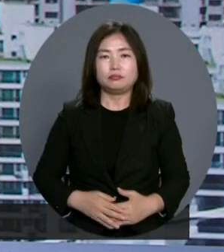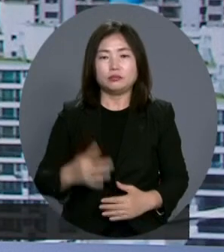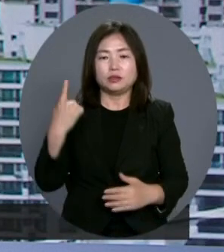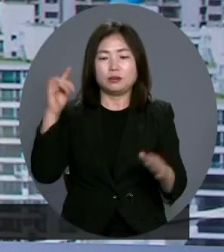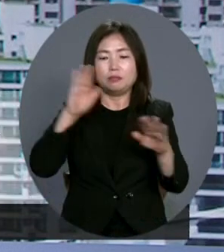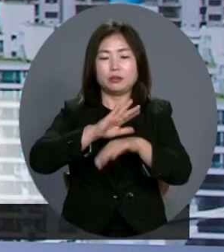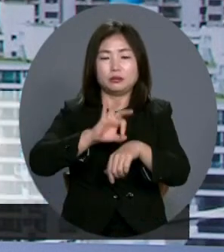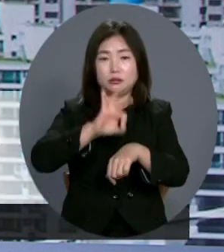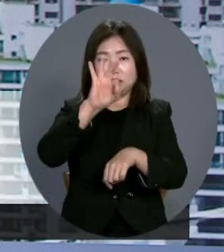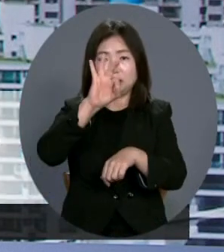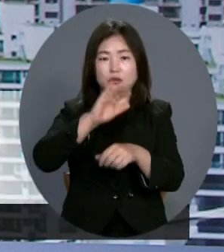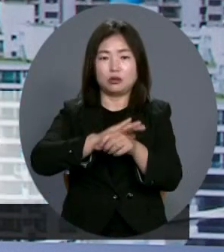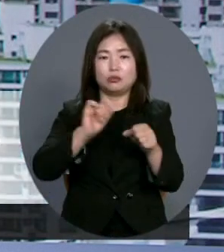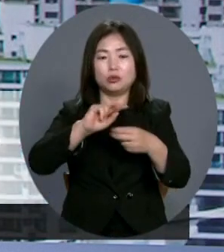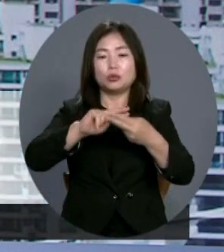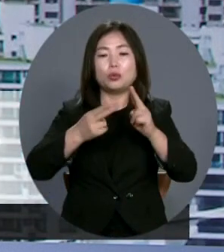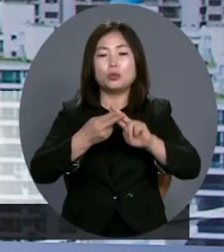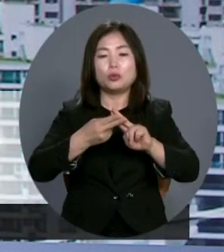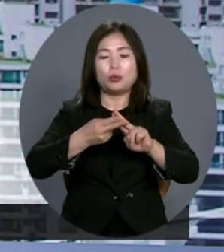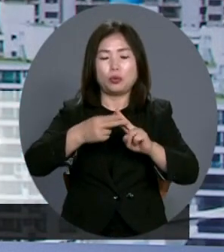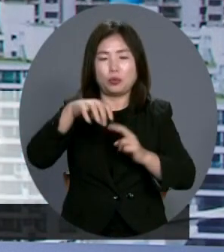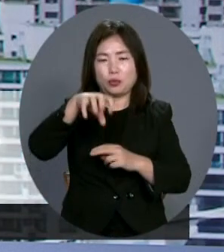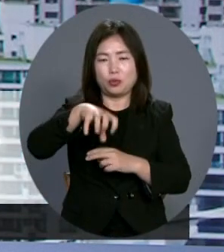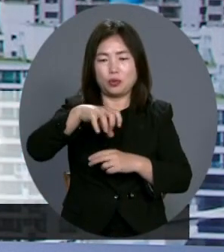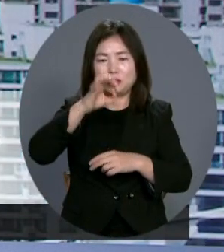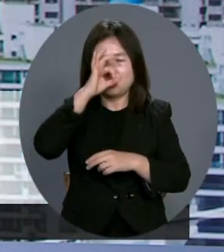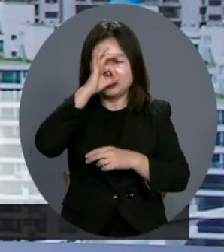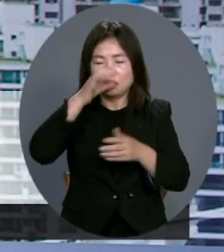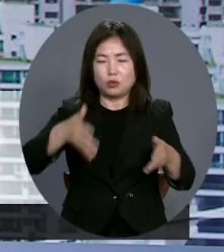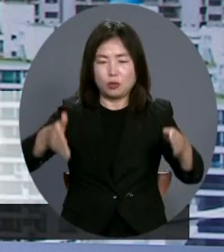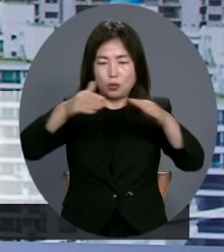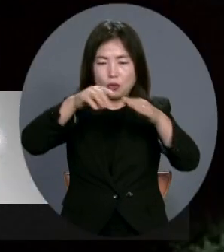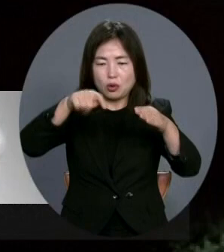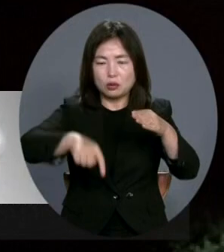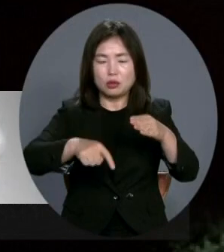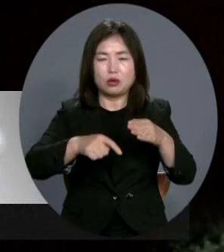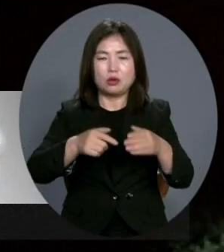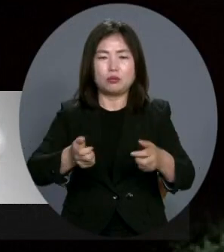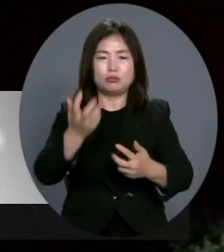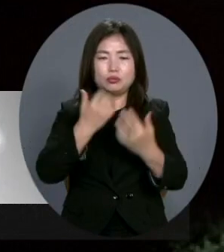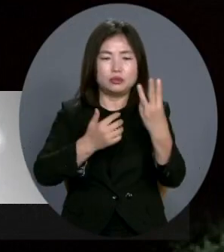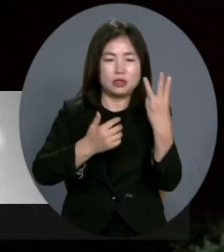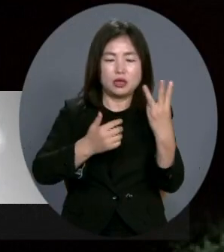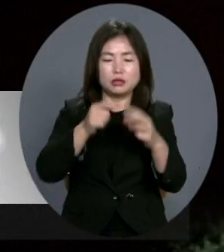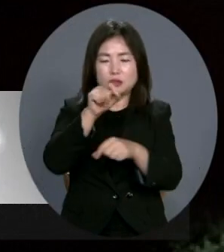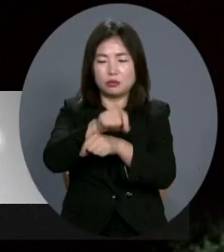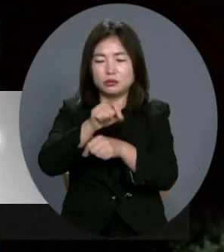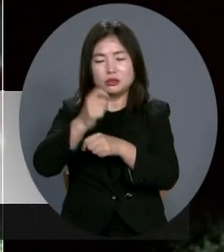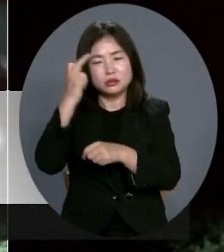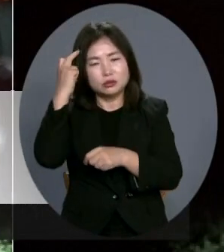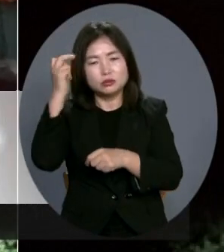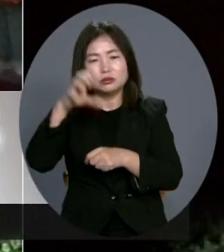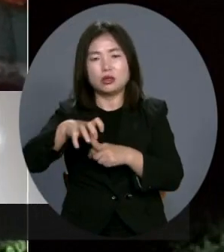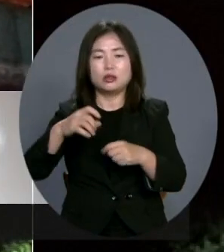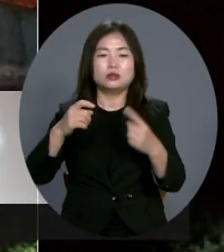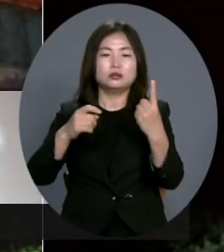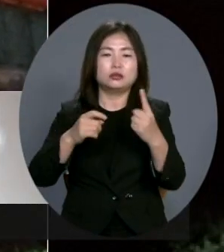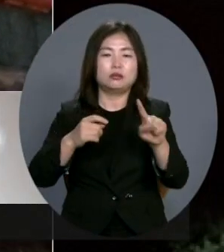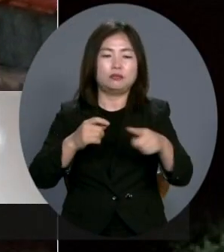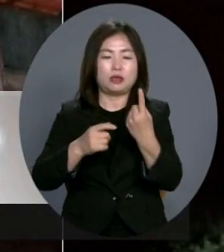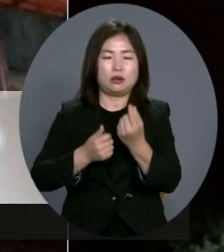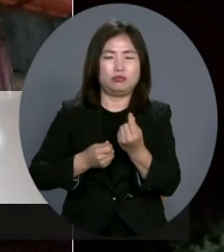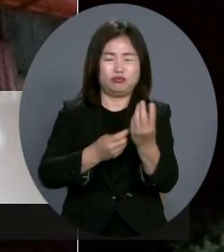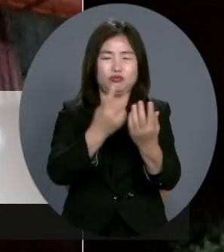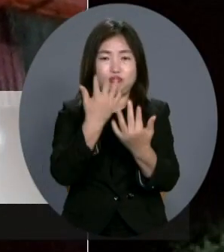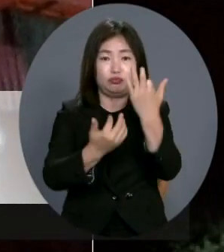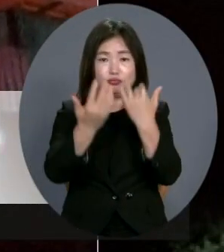어젯밤 10시쯤 경북 고령군 운수면 한 돼지 농가에서 부리나 돈사 세 계동과 사무실 기숙사 등 11여 제곱미터를